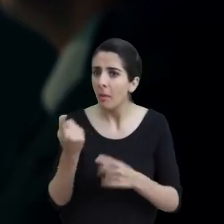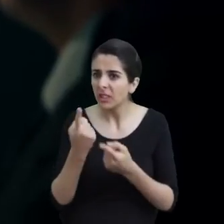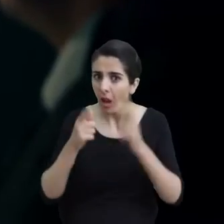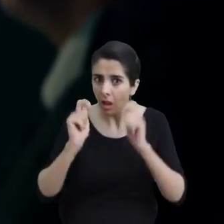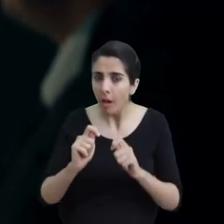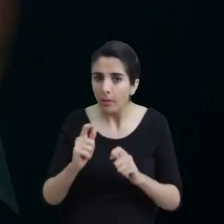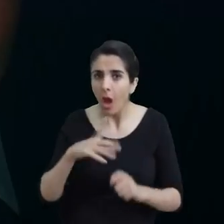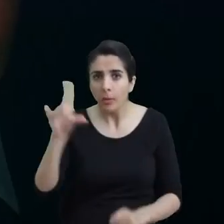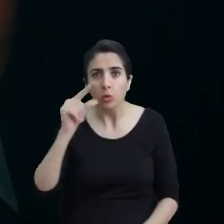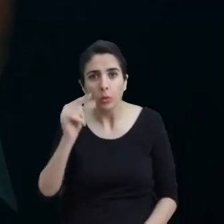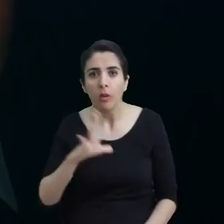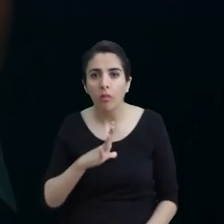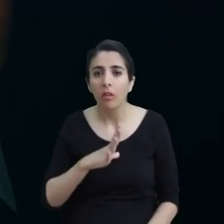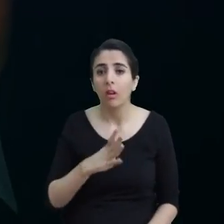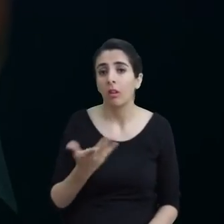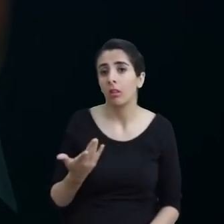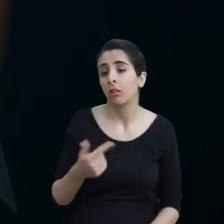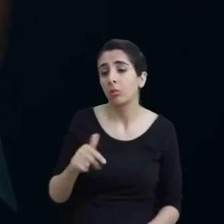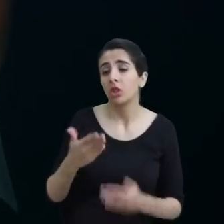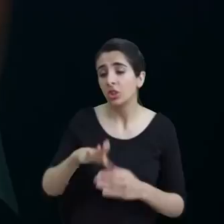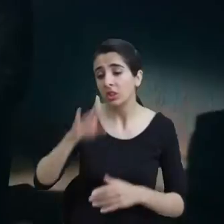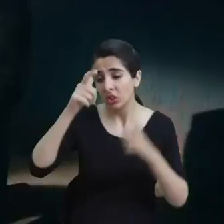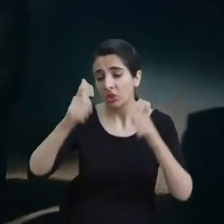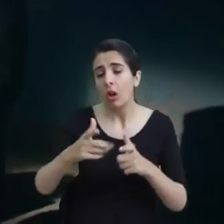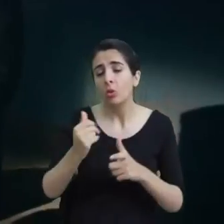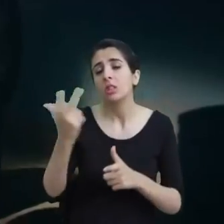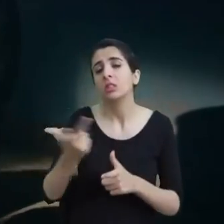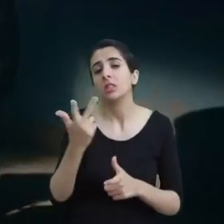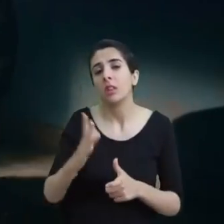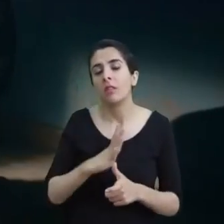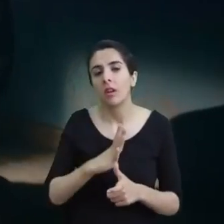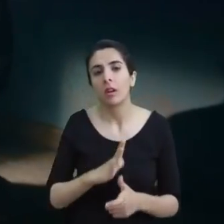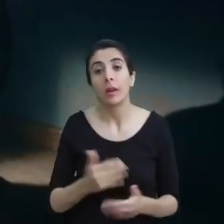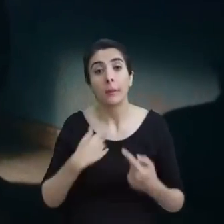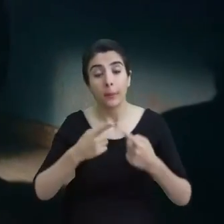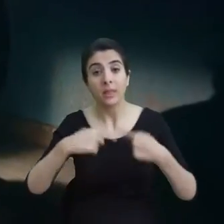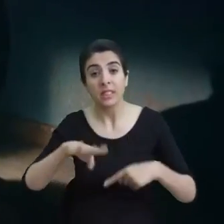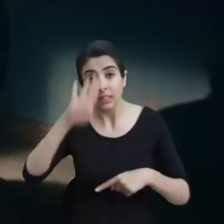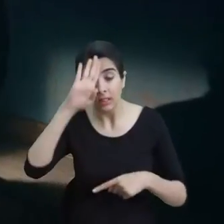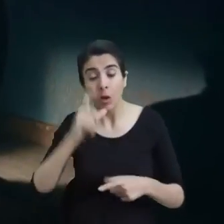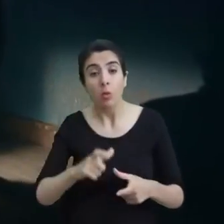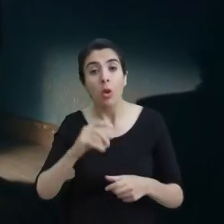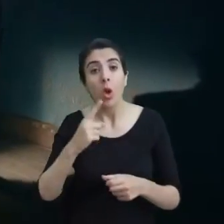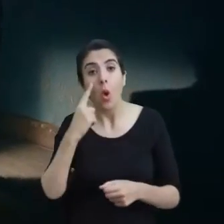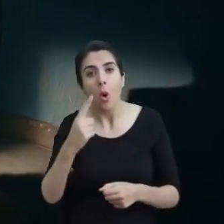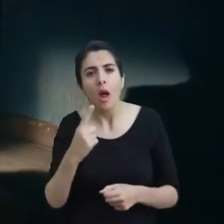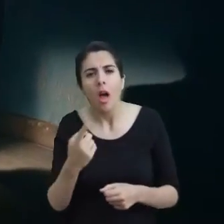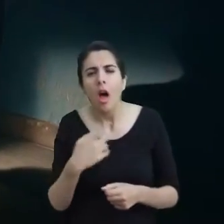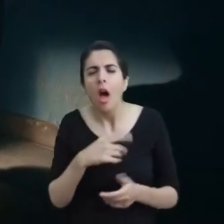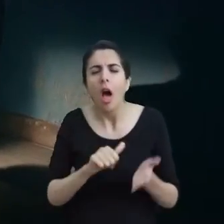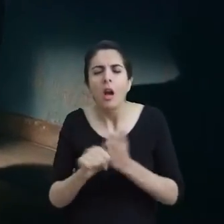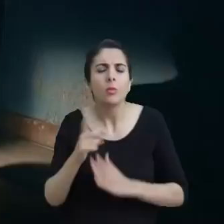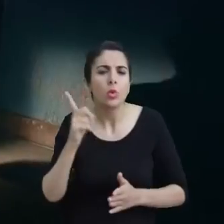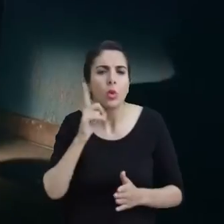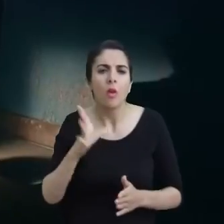şüpheli duruma düştüm. Bu şehirde haberler hızlı yayılıyor. Bilesin. İstanbul'da bizden habersiz yatak